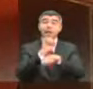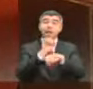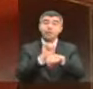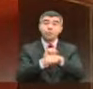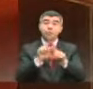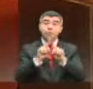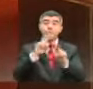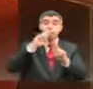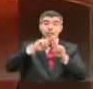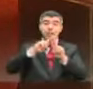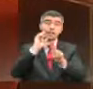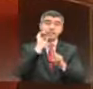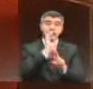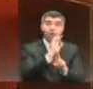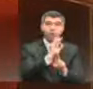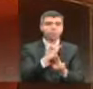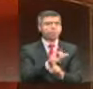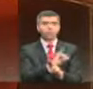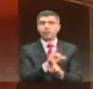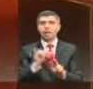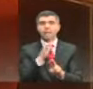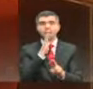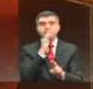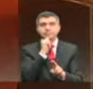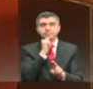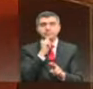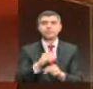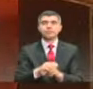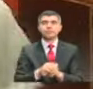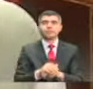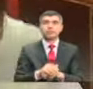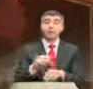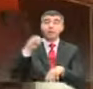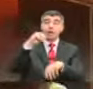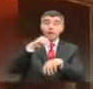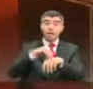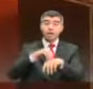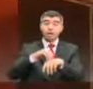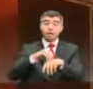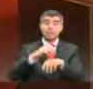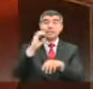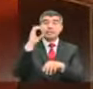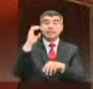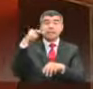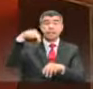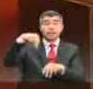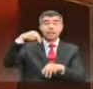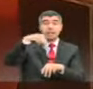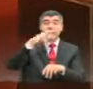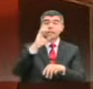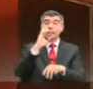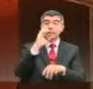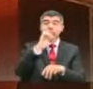عندها الصيدلية. ما يمكنش كذلك نقولها متحمس أوليا لا سي ان اس اس تكون كتدبر القطاع وعندها